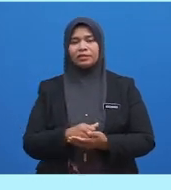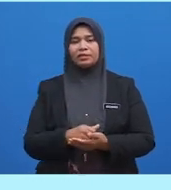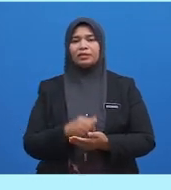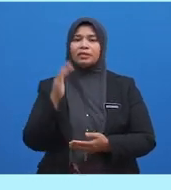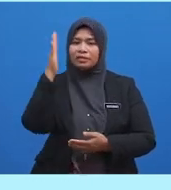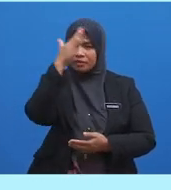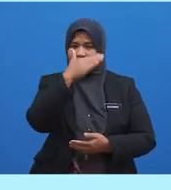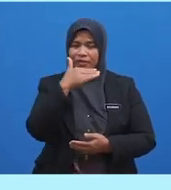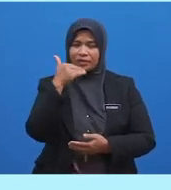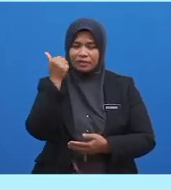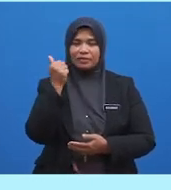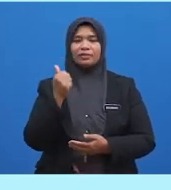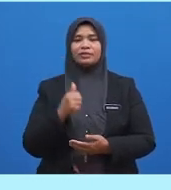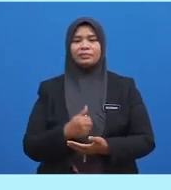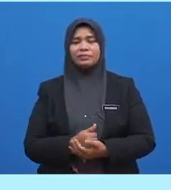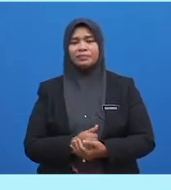cantiknya